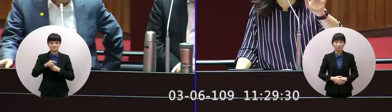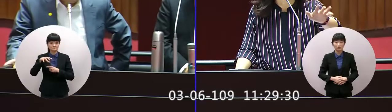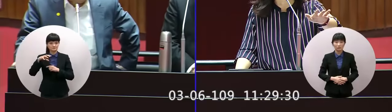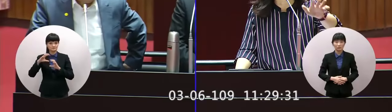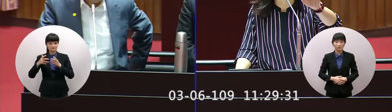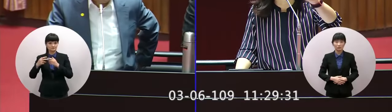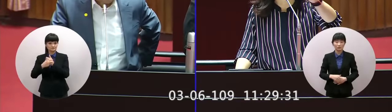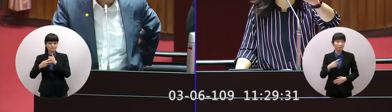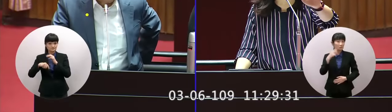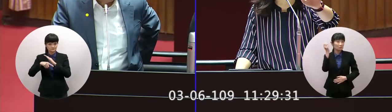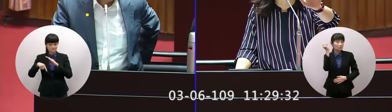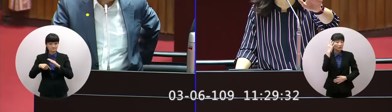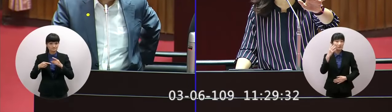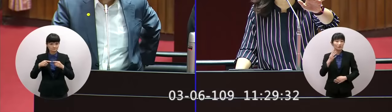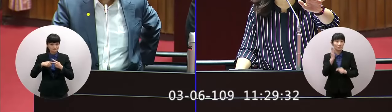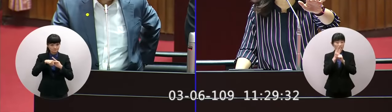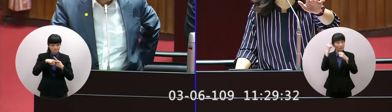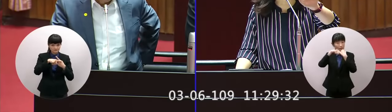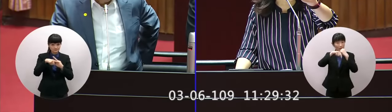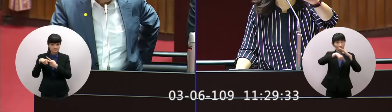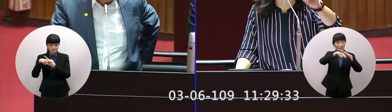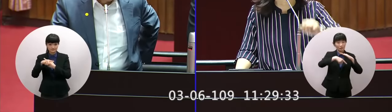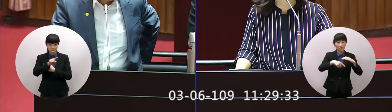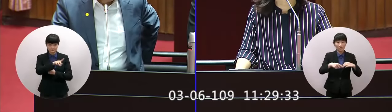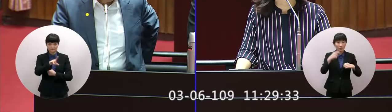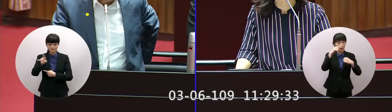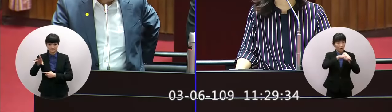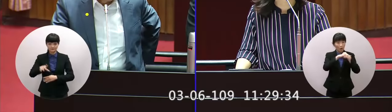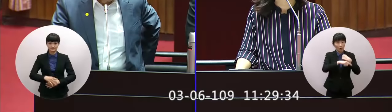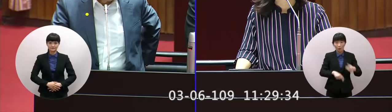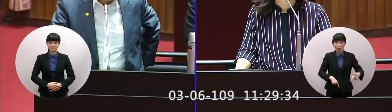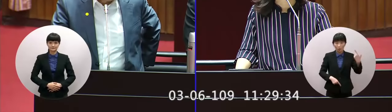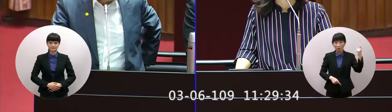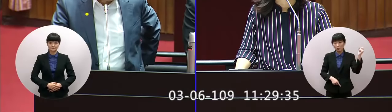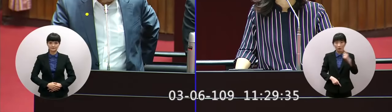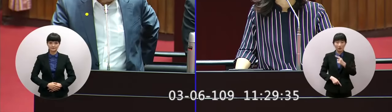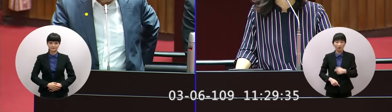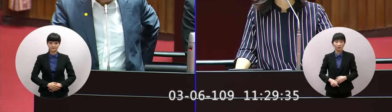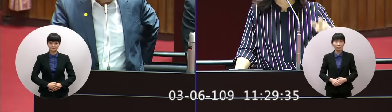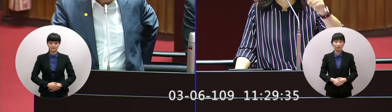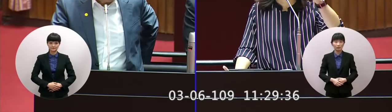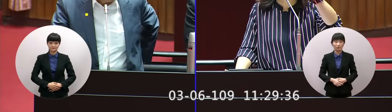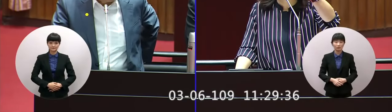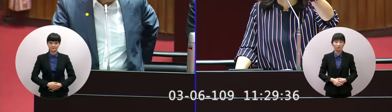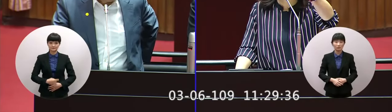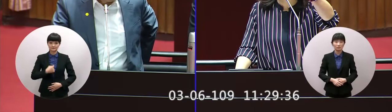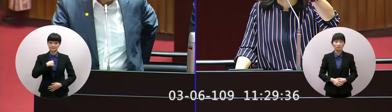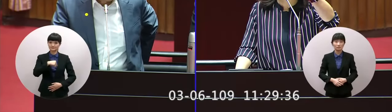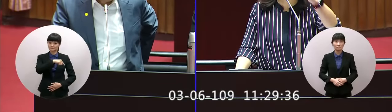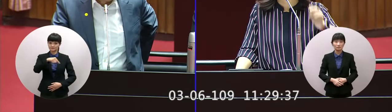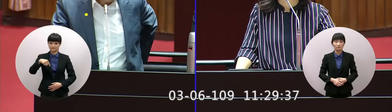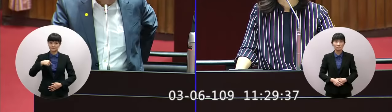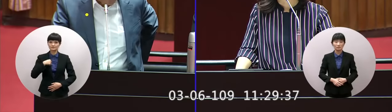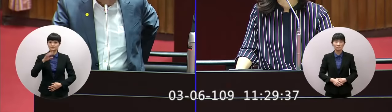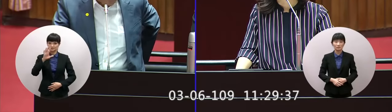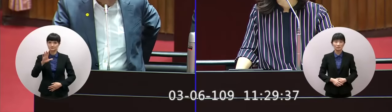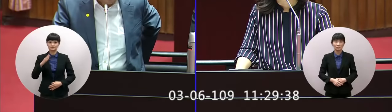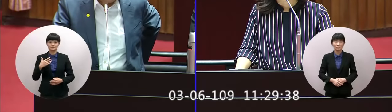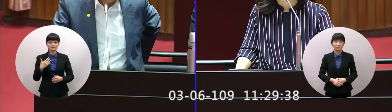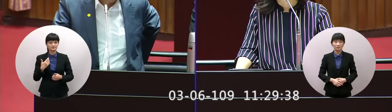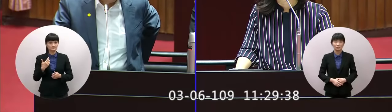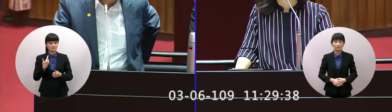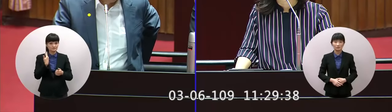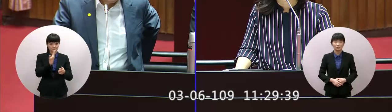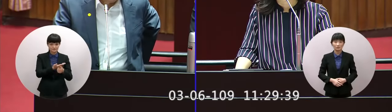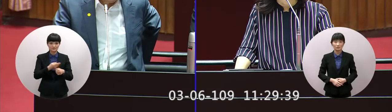那有一些 我听到是中研院比较快，在快筛的部分， 因为我们有提供他们相关的